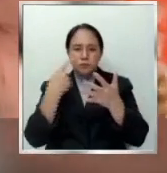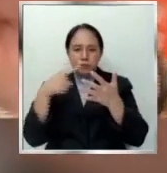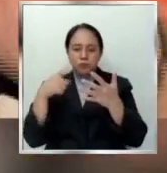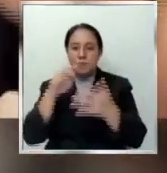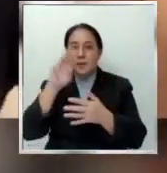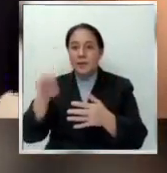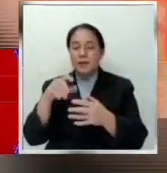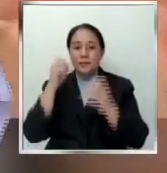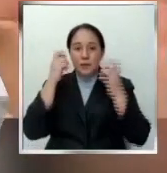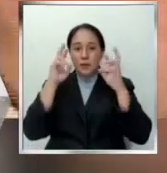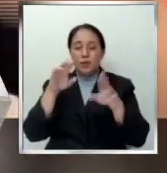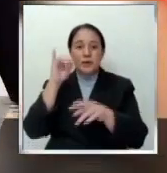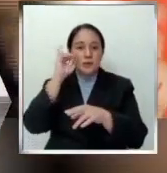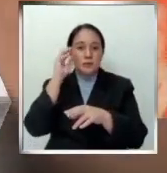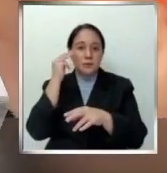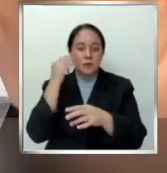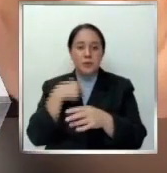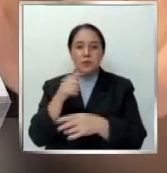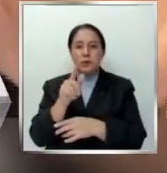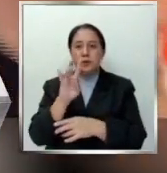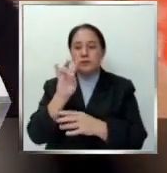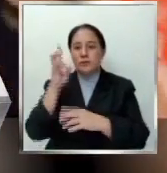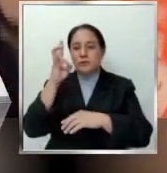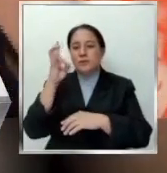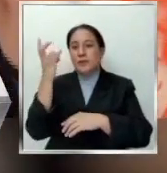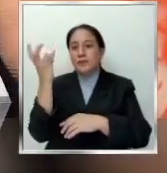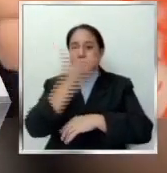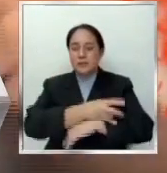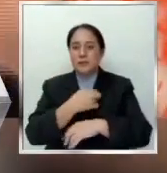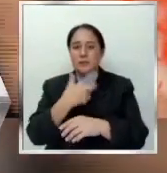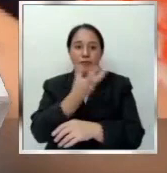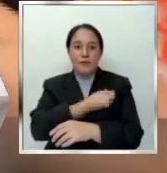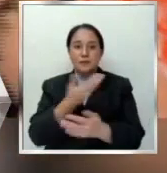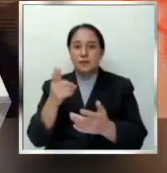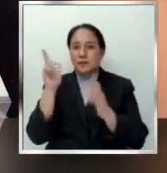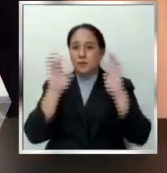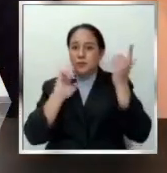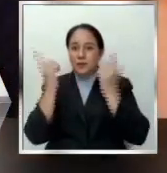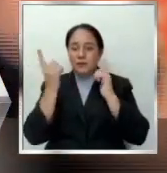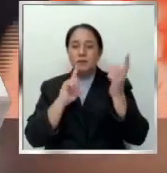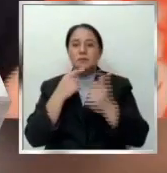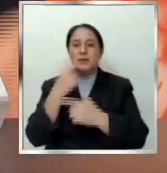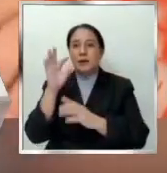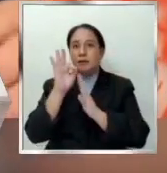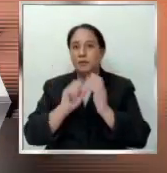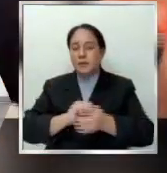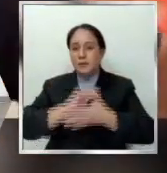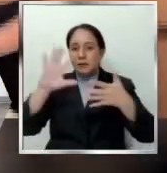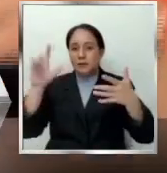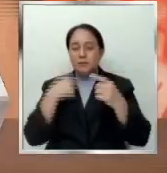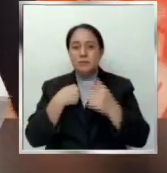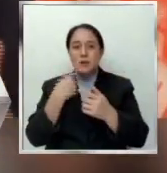Isko Moreno ang 24/7 drive-through booster vaccination sa Luneta. Sa kanyang Facebook Live, inanunsyo niyang magkakaroon ng